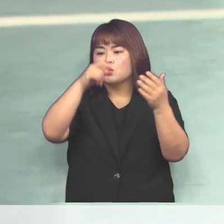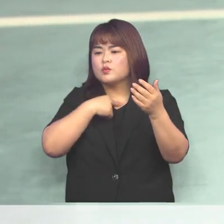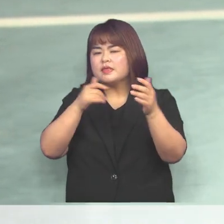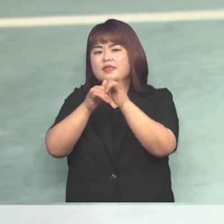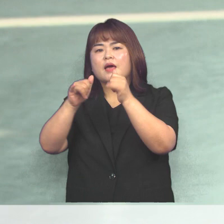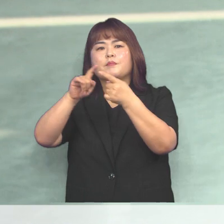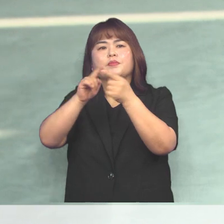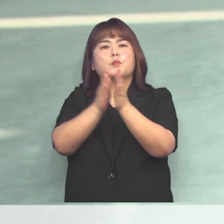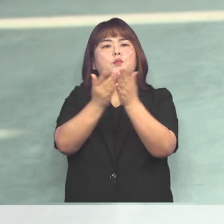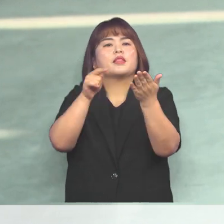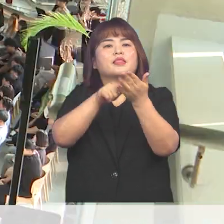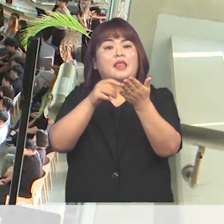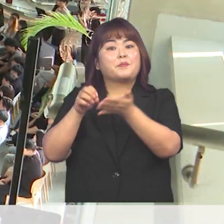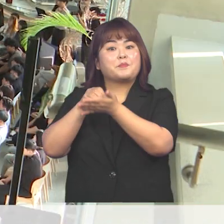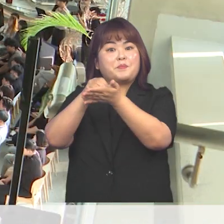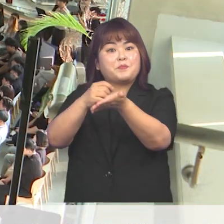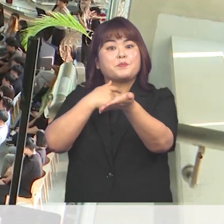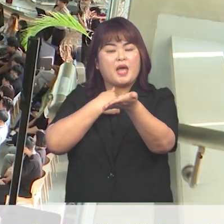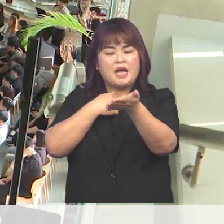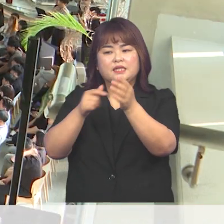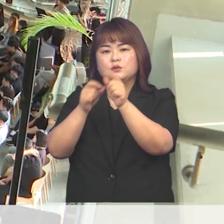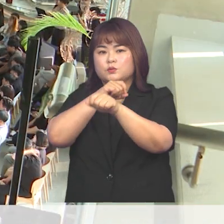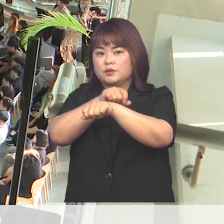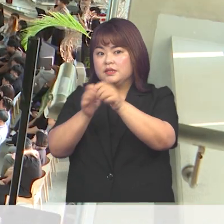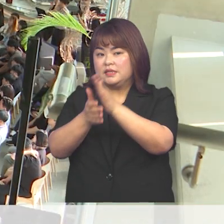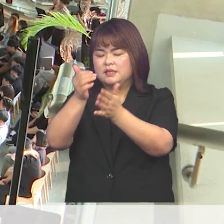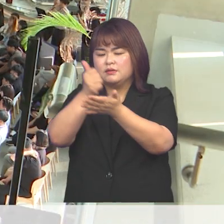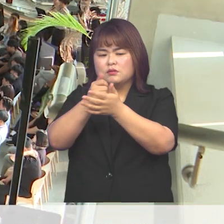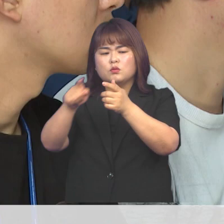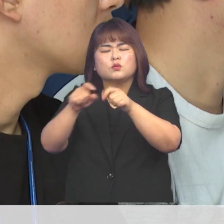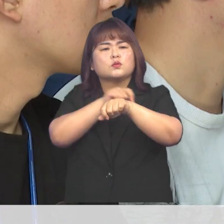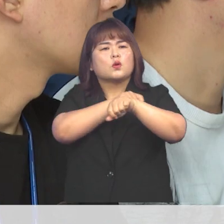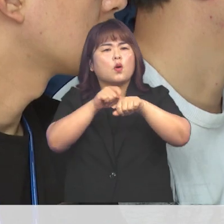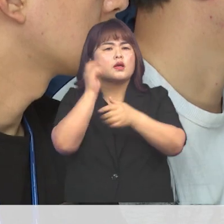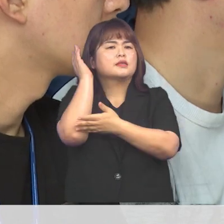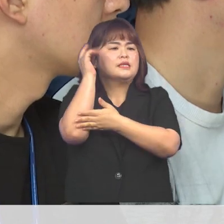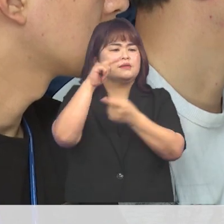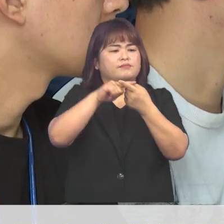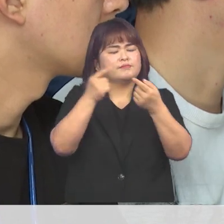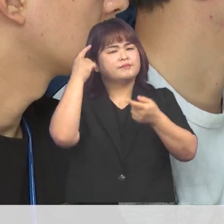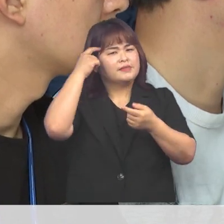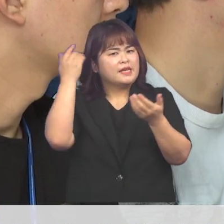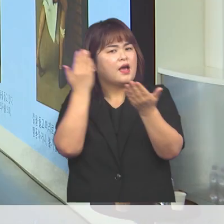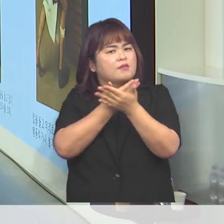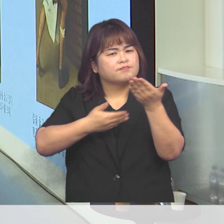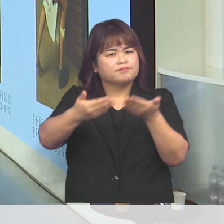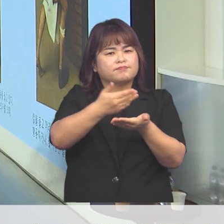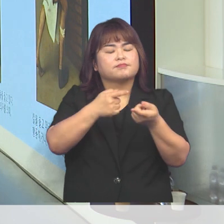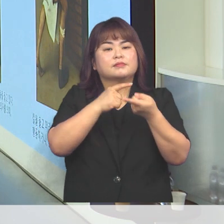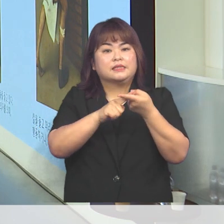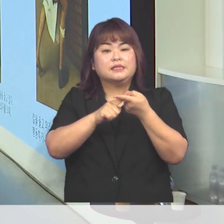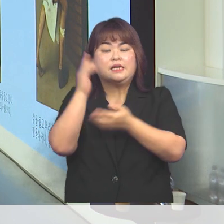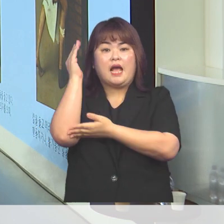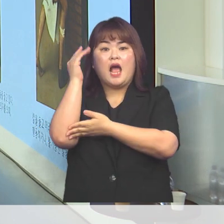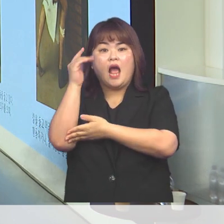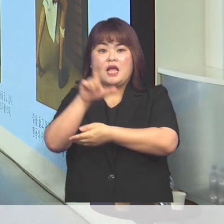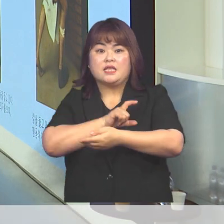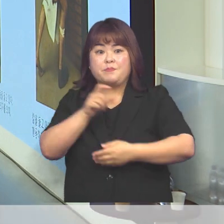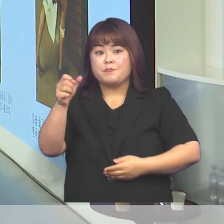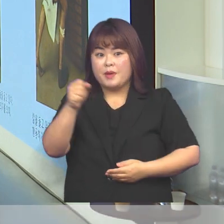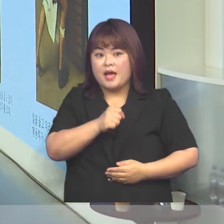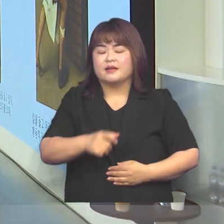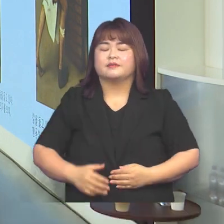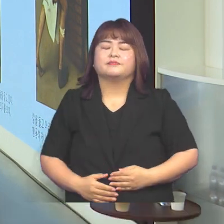휴먼북으로 등록되기도 한 이 시장은 그동안 종종 미술특강을 통해 지식을 나누며 강의하는 시장이라는